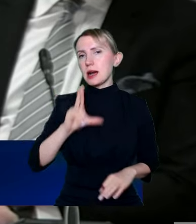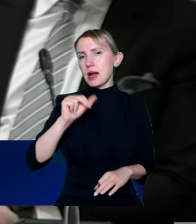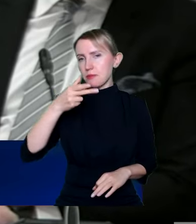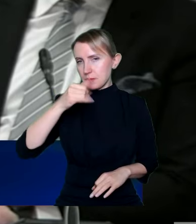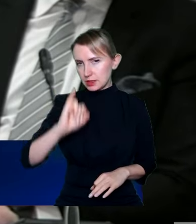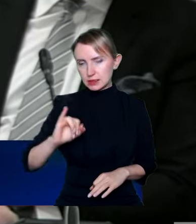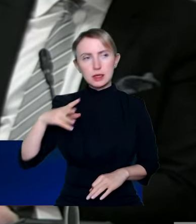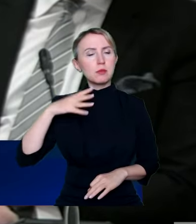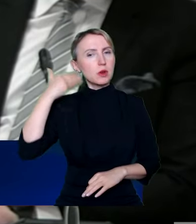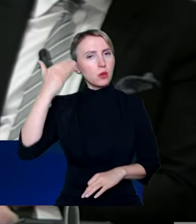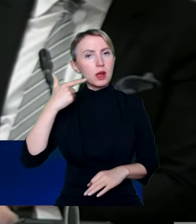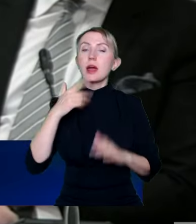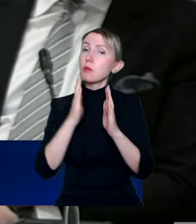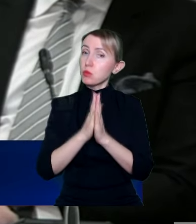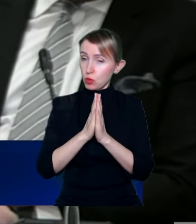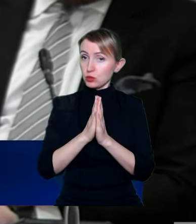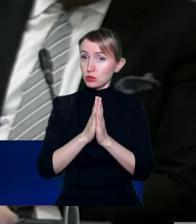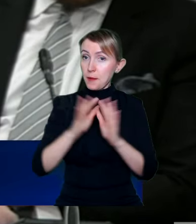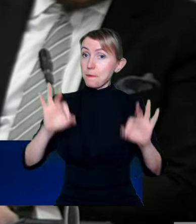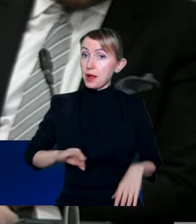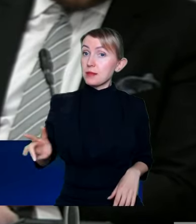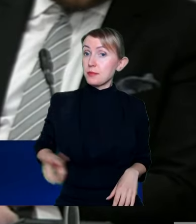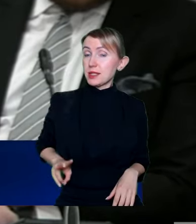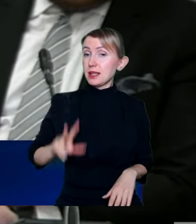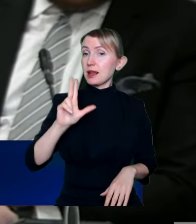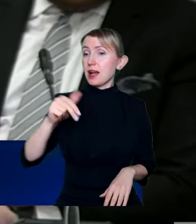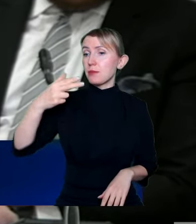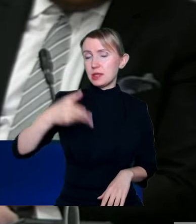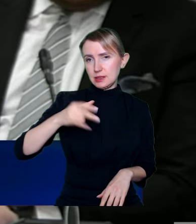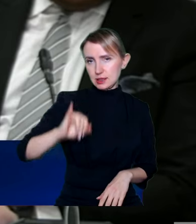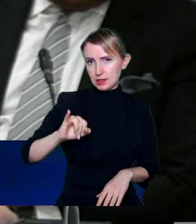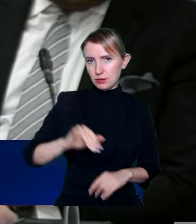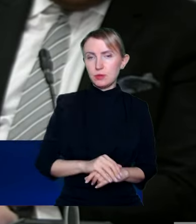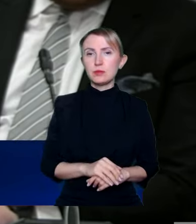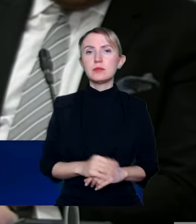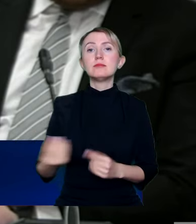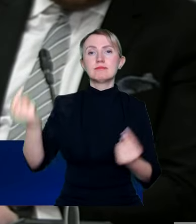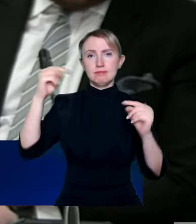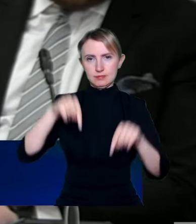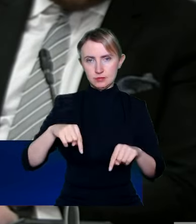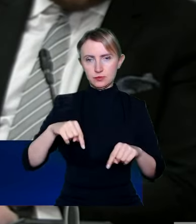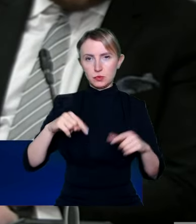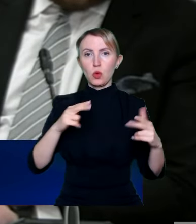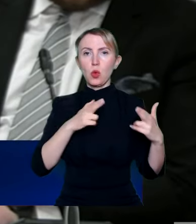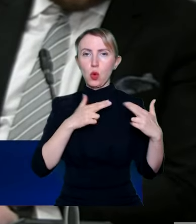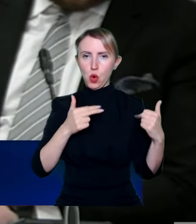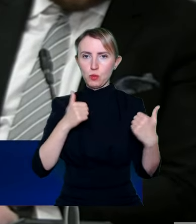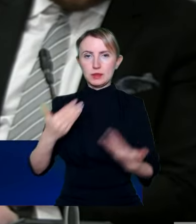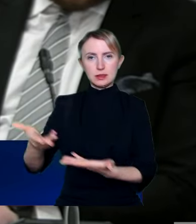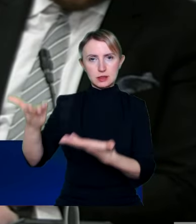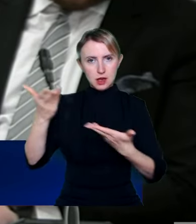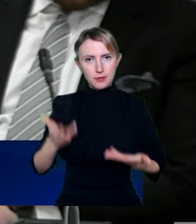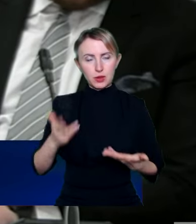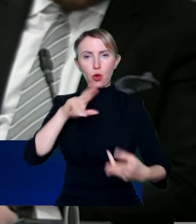i wnoszę o to, żeby pan minister Mariusz Kamiński przede wszystkim stawił się przed Wysoką Komisją i odpowiedział na